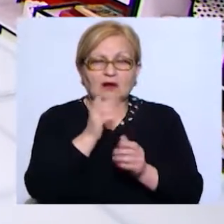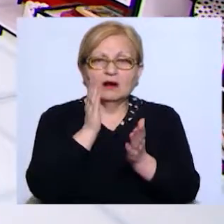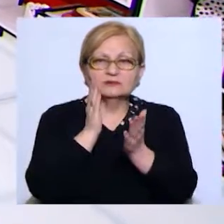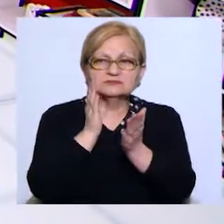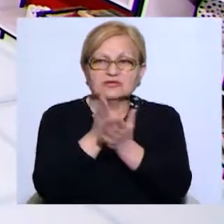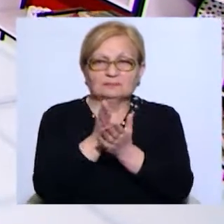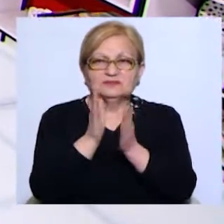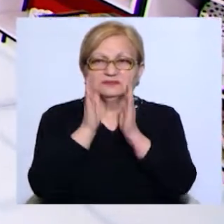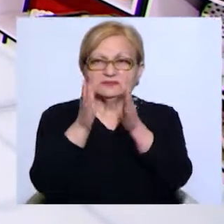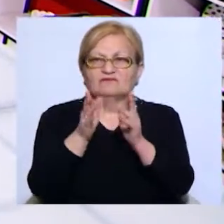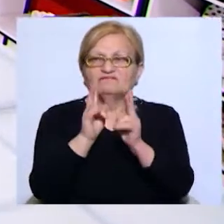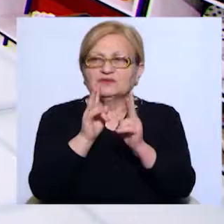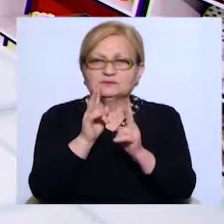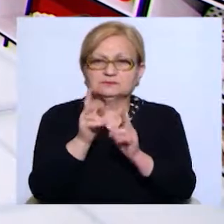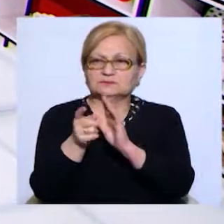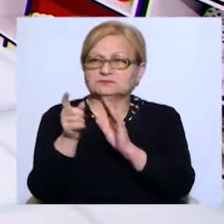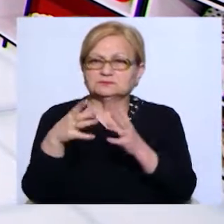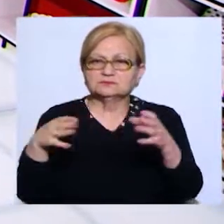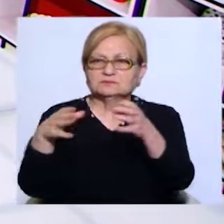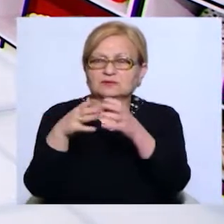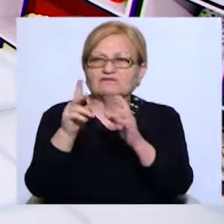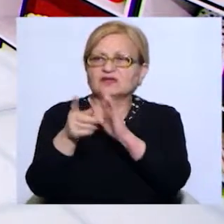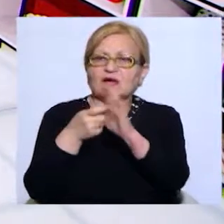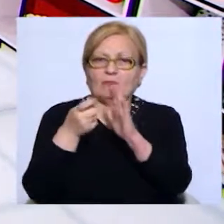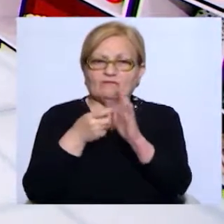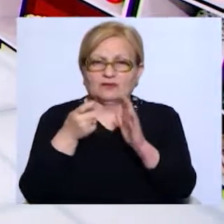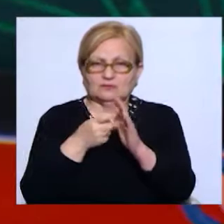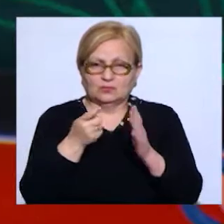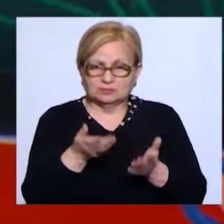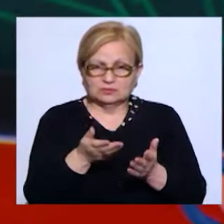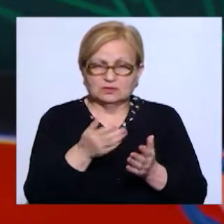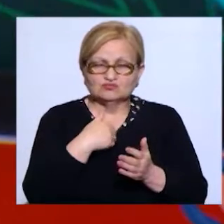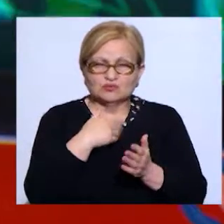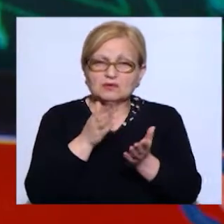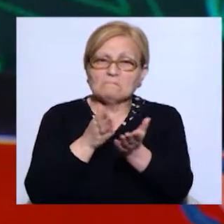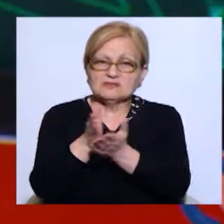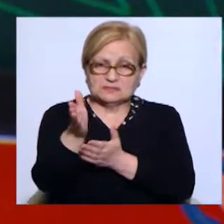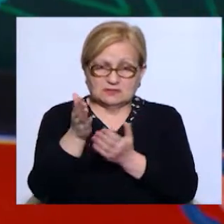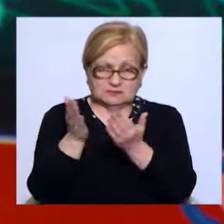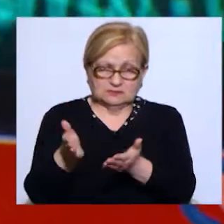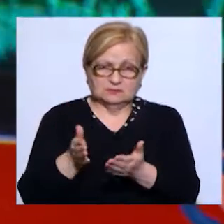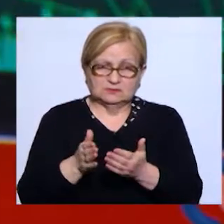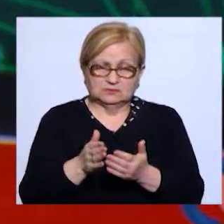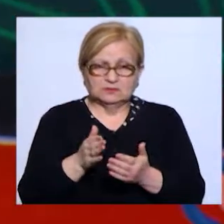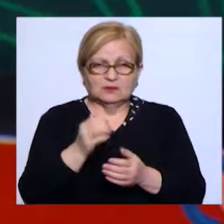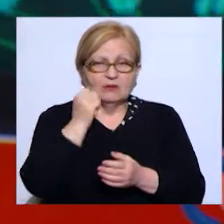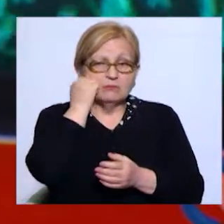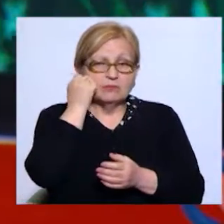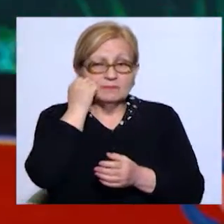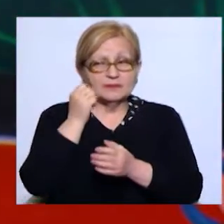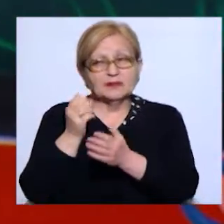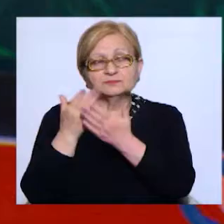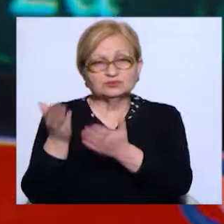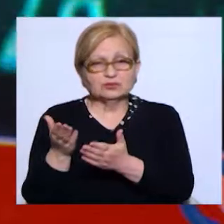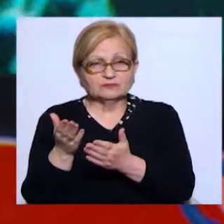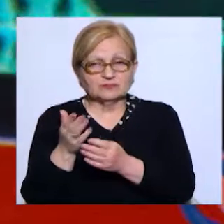აუდიტორიის გამოშერჩება. ანუ ვინ უნდა გამოვკითხოთ, ხო, აი რა არის მიზანი ჩვენი კვლევის, ხო? ანუ ბებიების თუ გამოვკითხე, ახლა